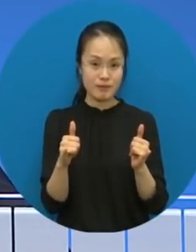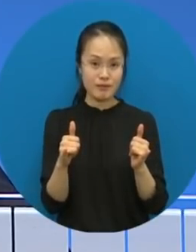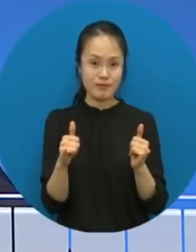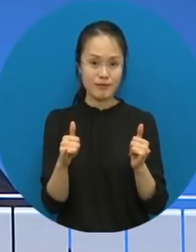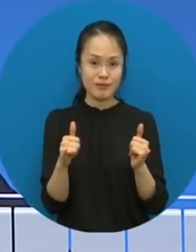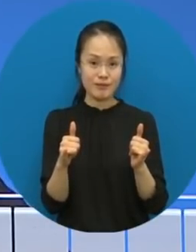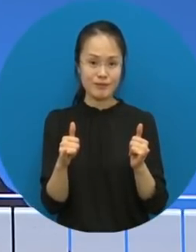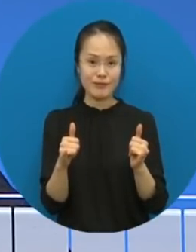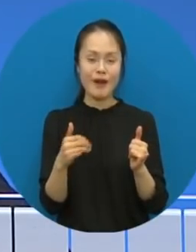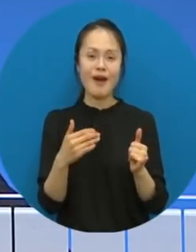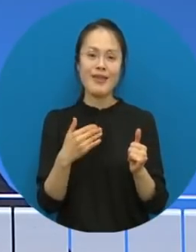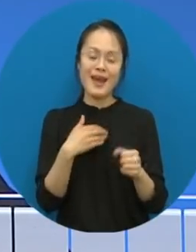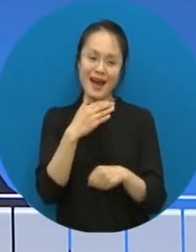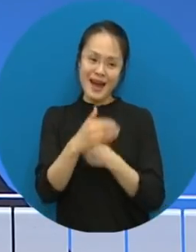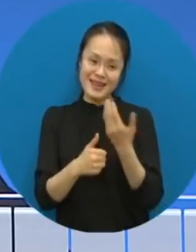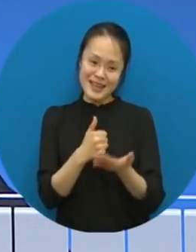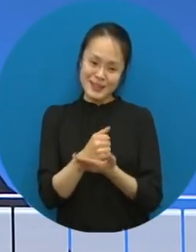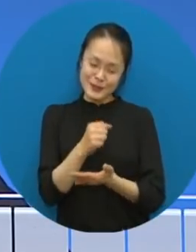좋아서 전하는 겁니다.